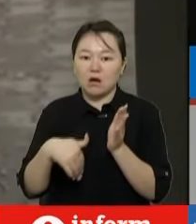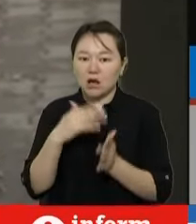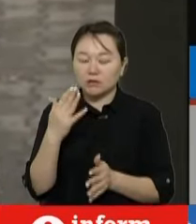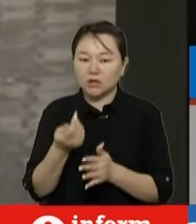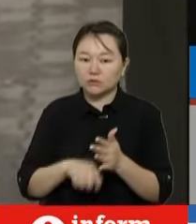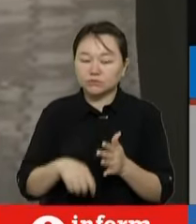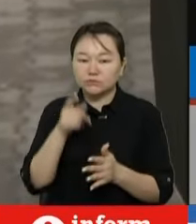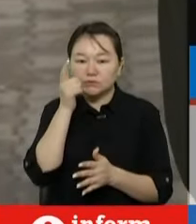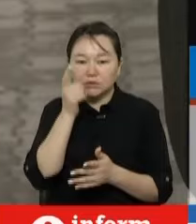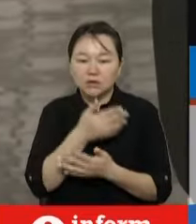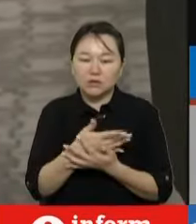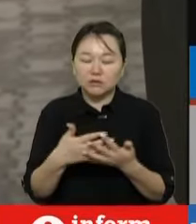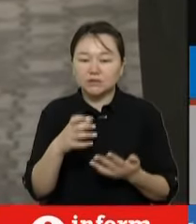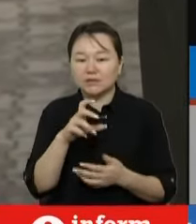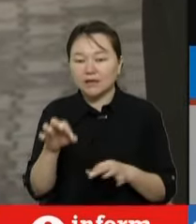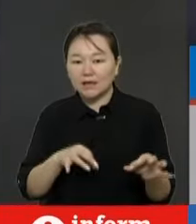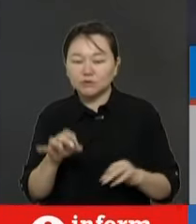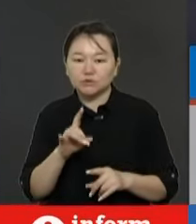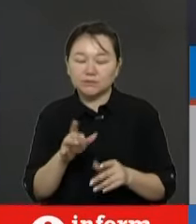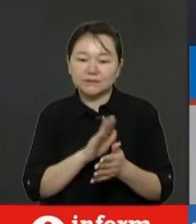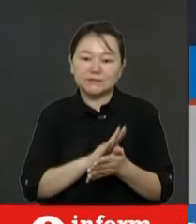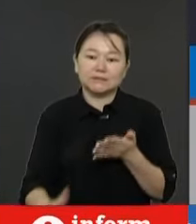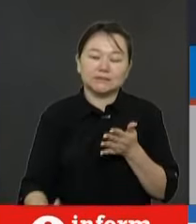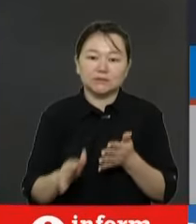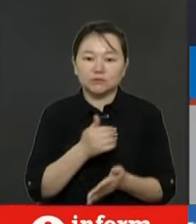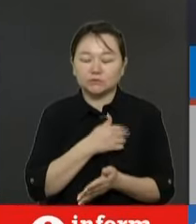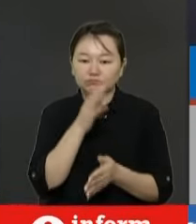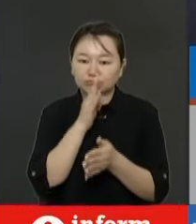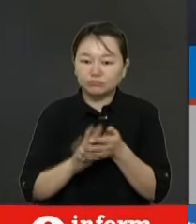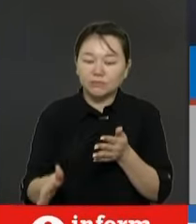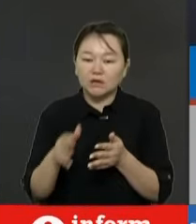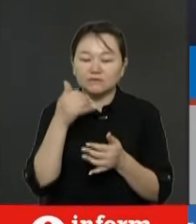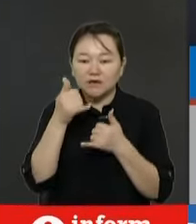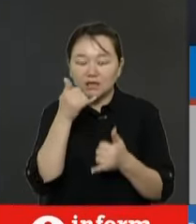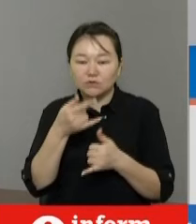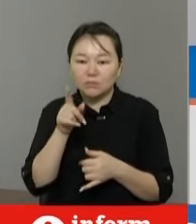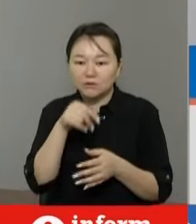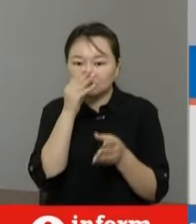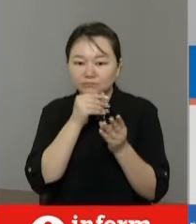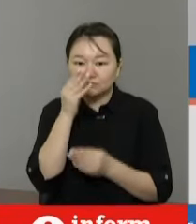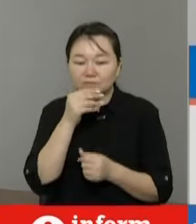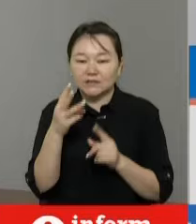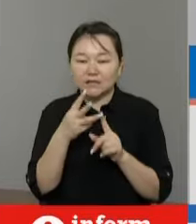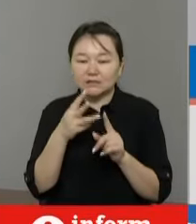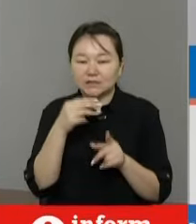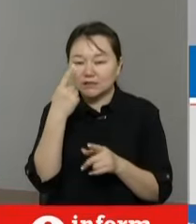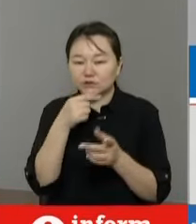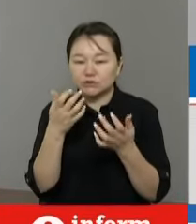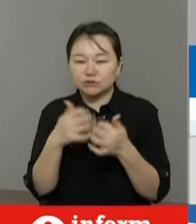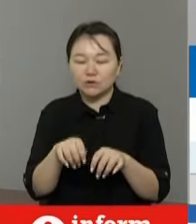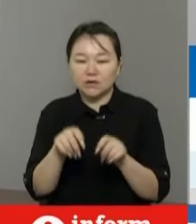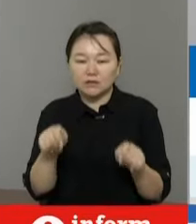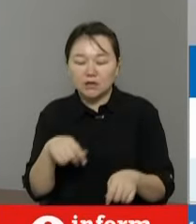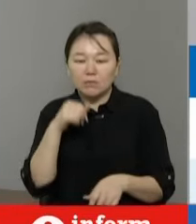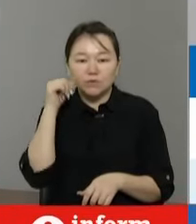мошенники используют различные схемы, чтобы замести следы. Звоня с подложных номеров, открывают счета на третьих лиц. Буквально в прошлом году